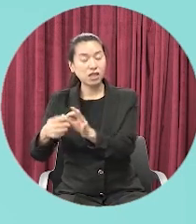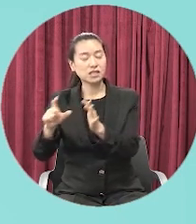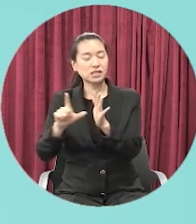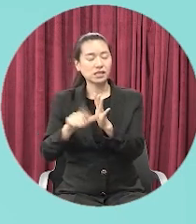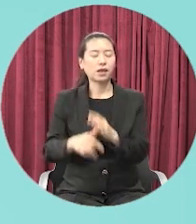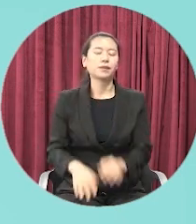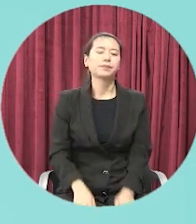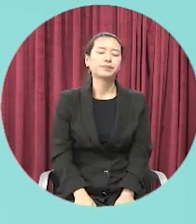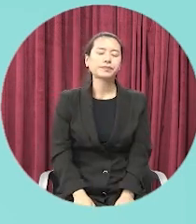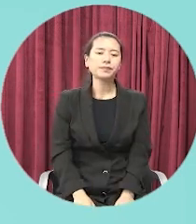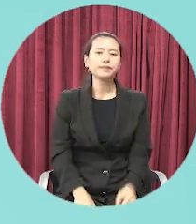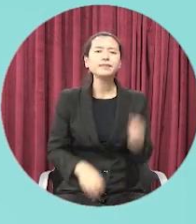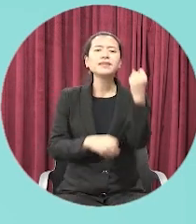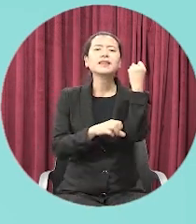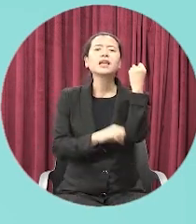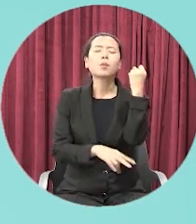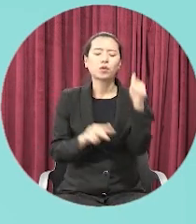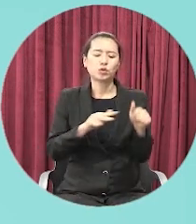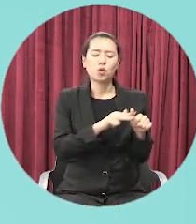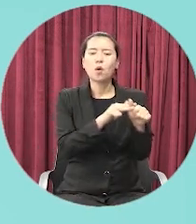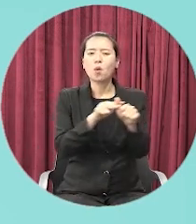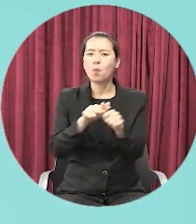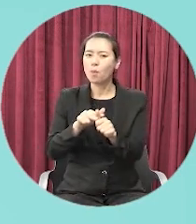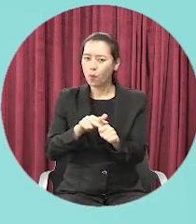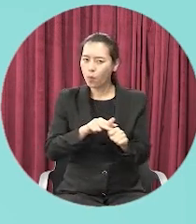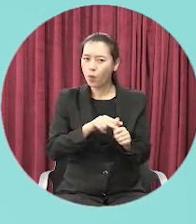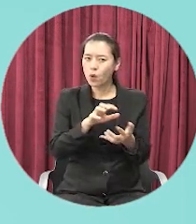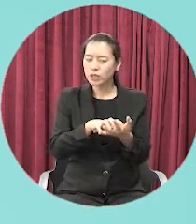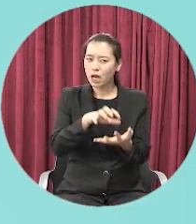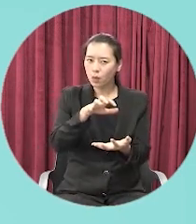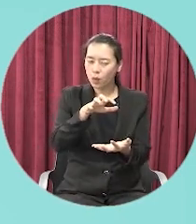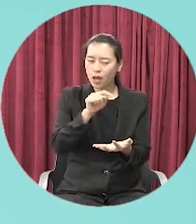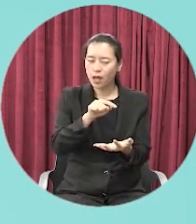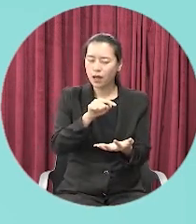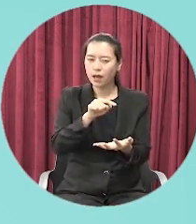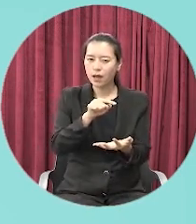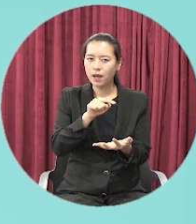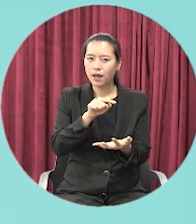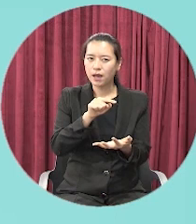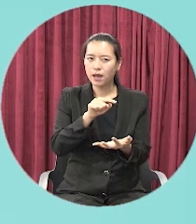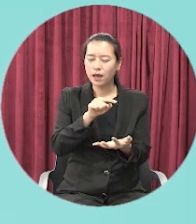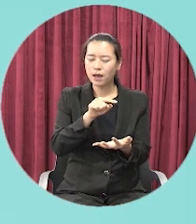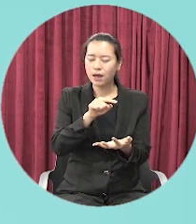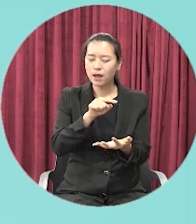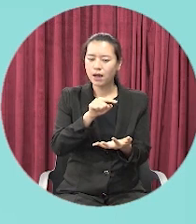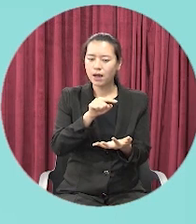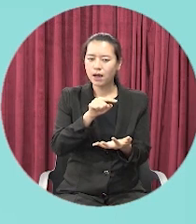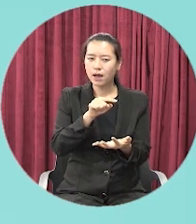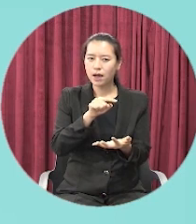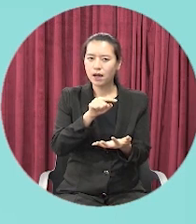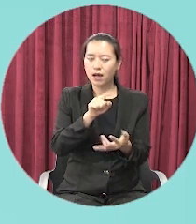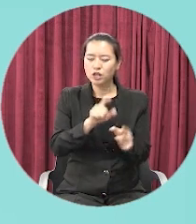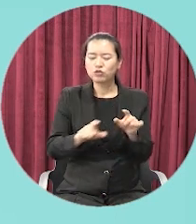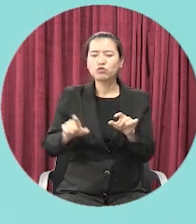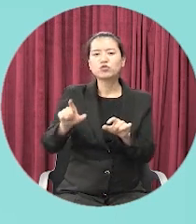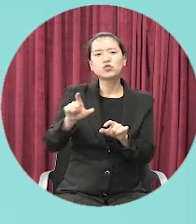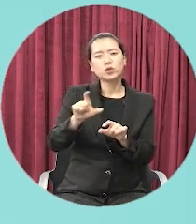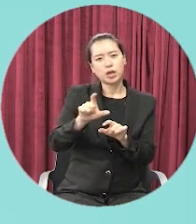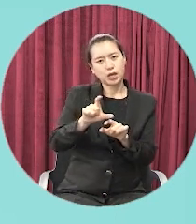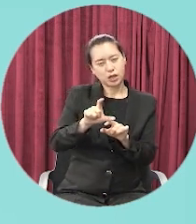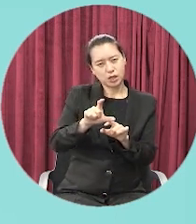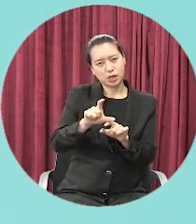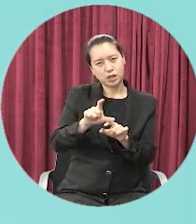기본적인 데이터에 대한 로스 없이 뒤 즉 그대로 데이터를 유지 관리할 수 있고 빠스 추가적인 데이터를